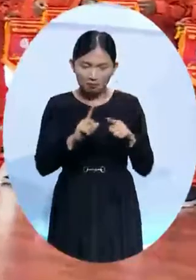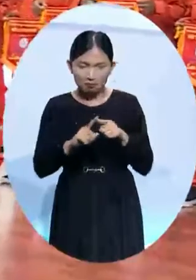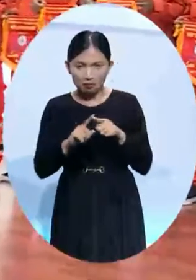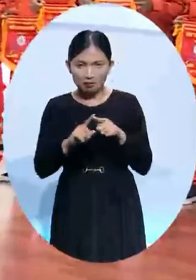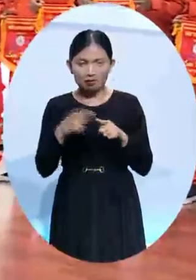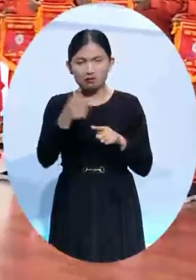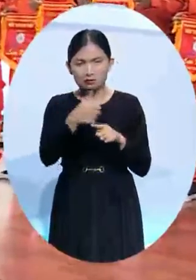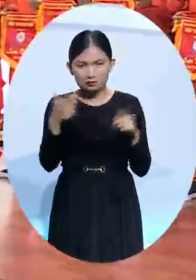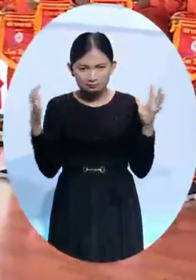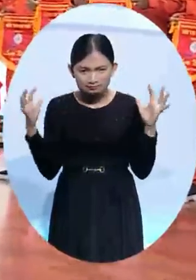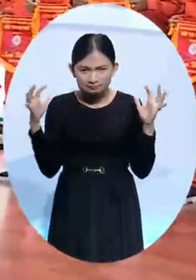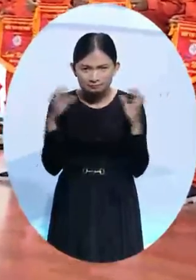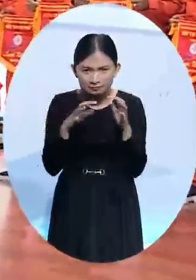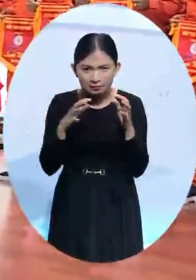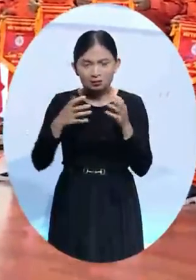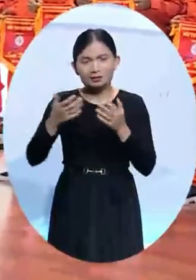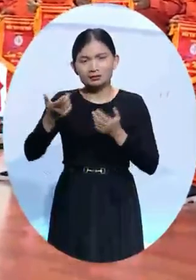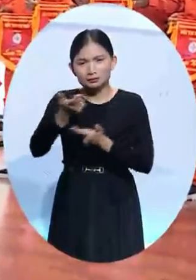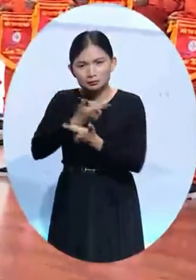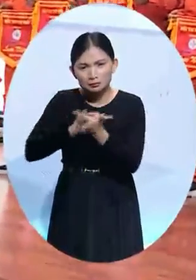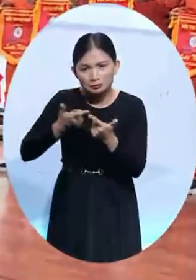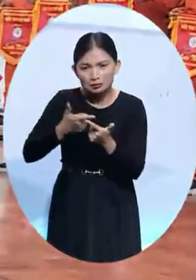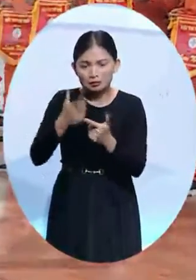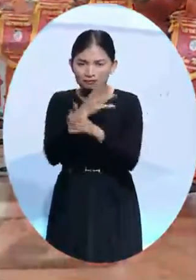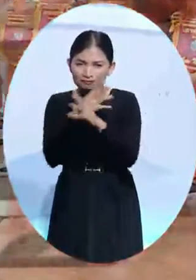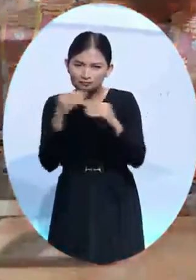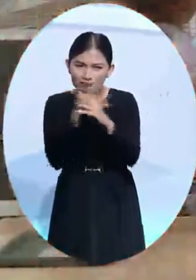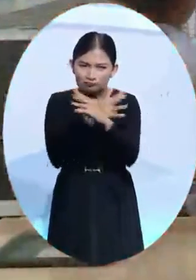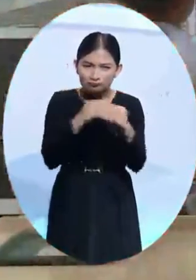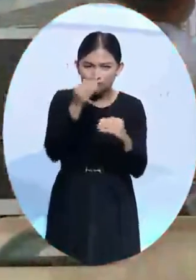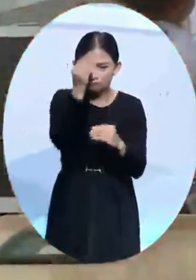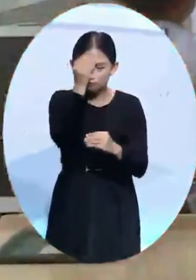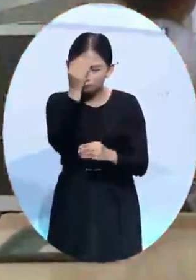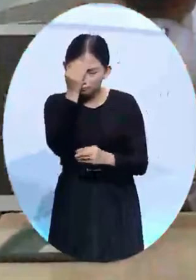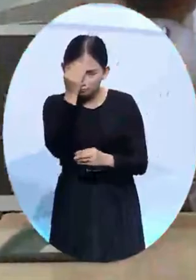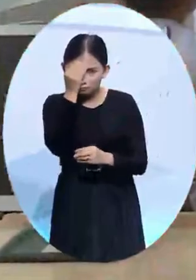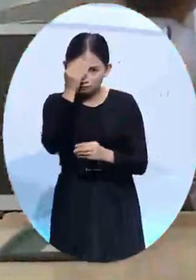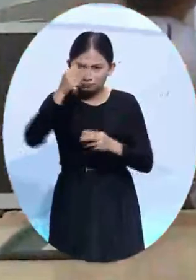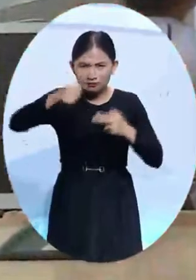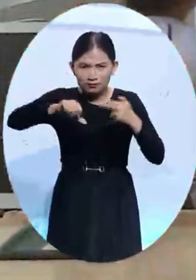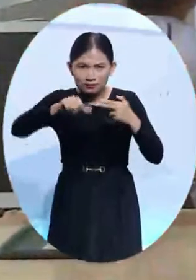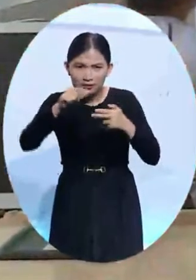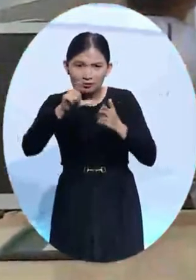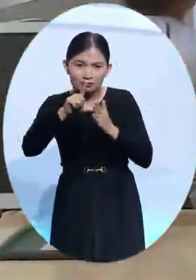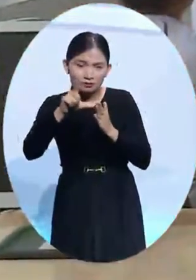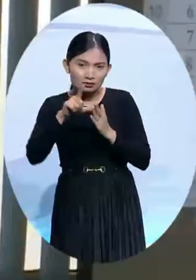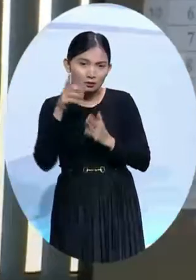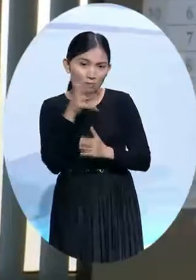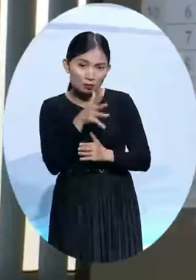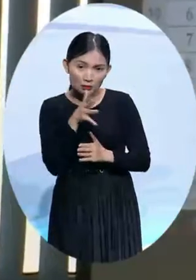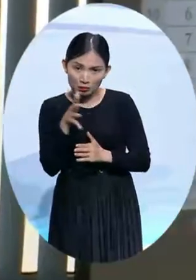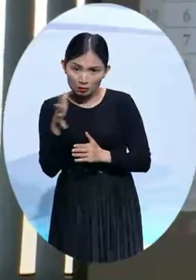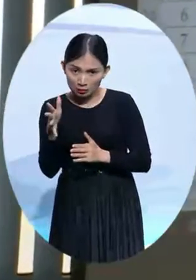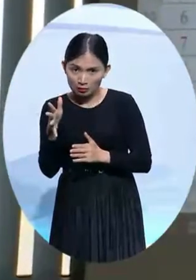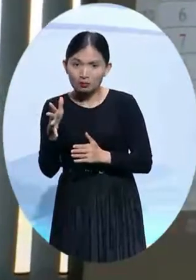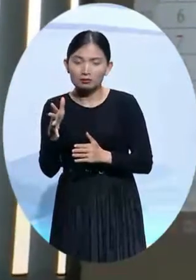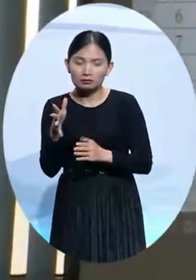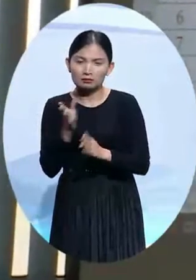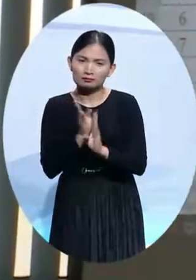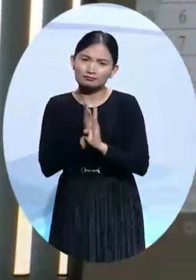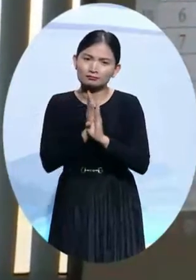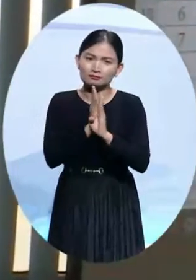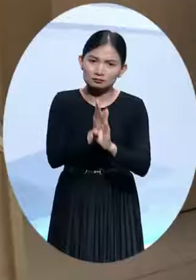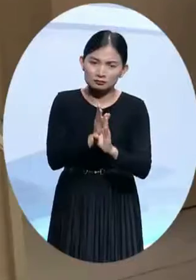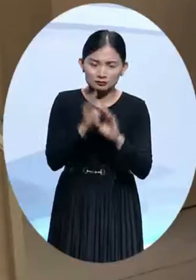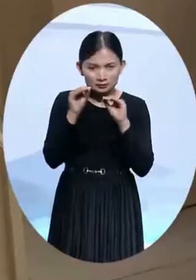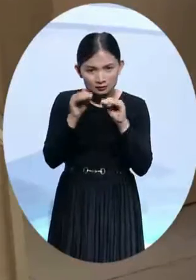lưu, học hỏi và trao đổi kinh nghiệm công việc để tổng công ty đánh giá chất lượng đội ngũ lao động trực tiếp. Từ đó, làm cơ sở cho việc đào tạo, bồi